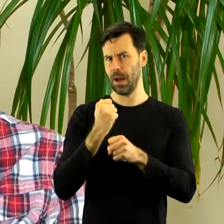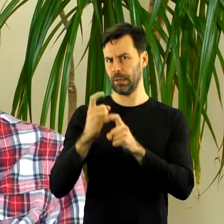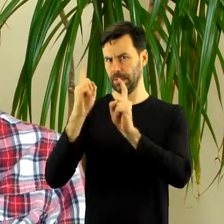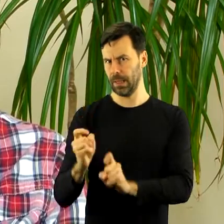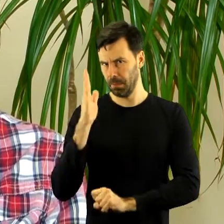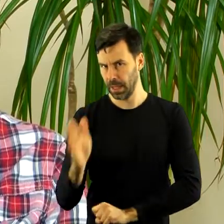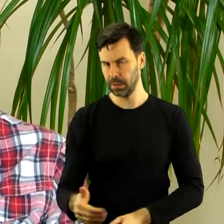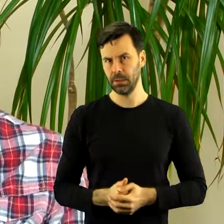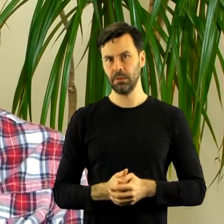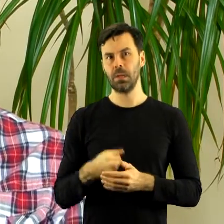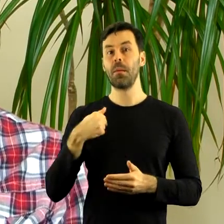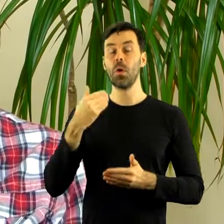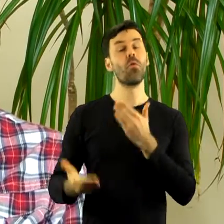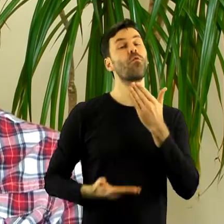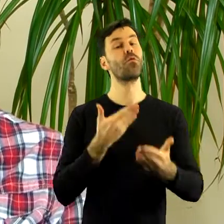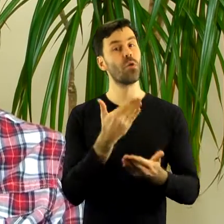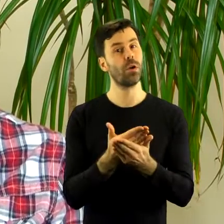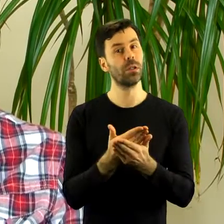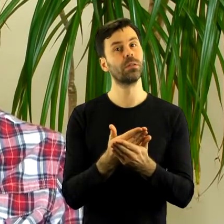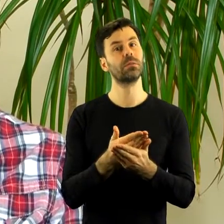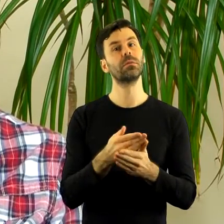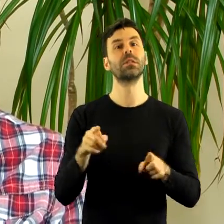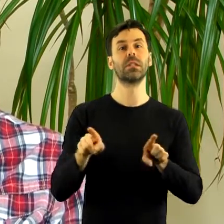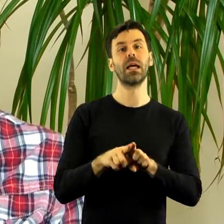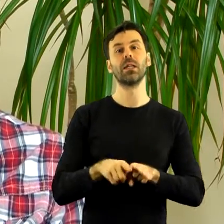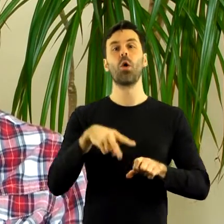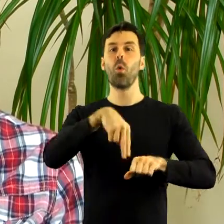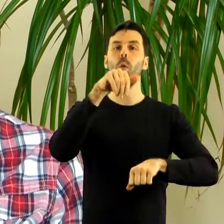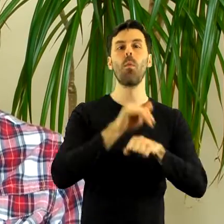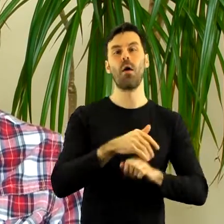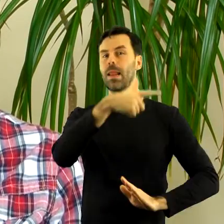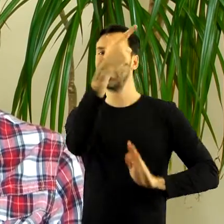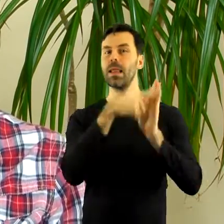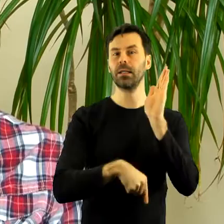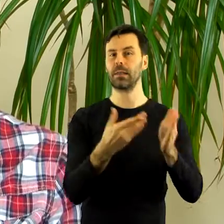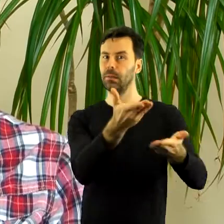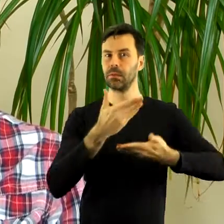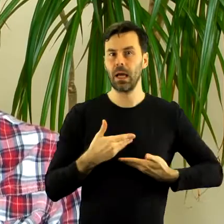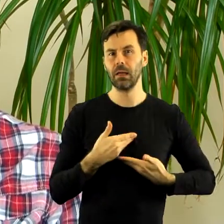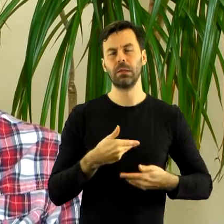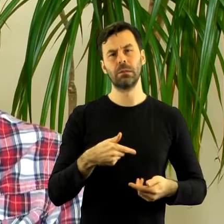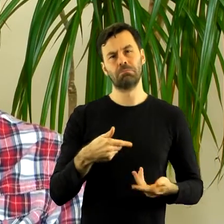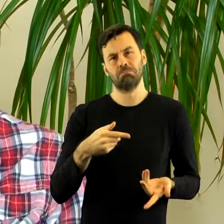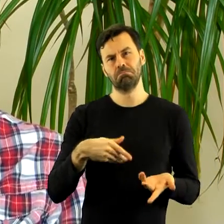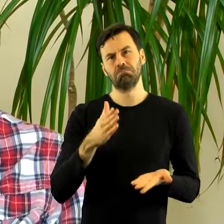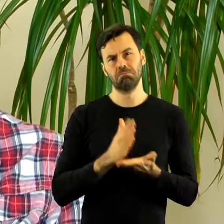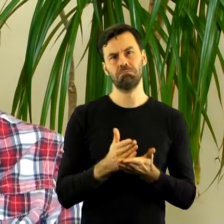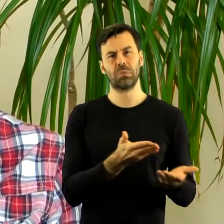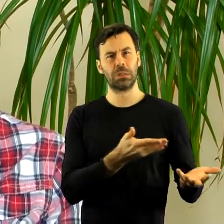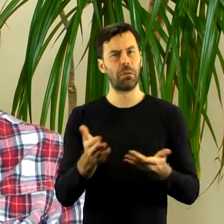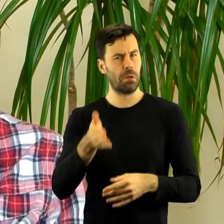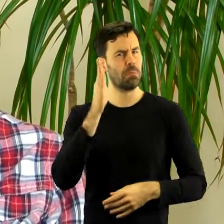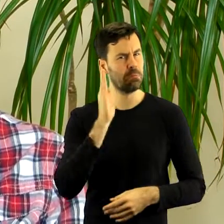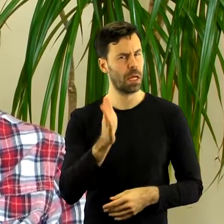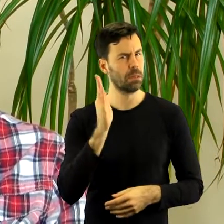będą nad tym pracować. I złożyliśmy wniosek o udostępnienie rejestru umów. Także to już jest